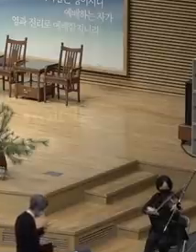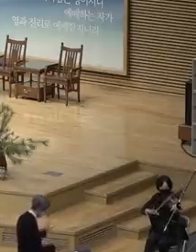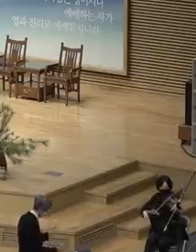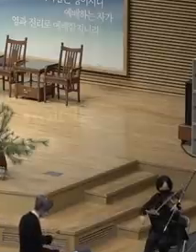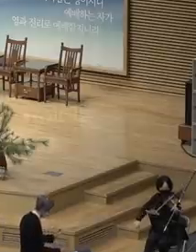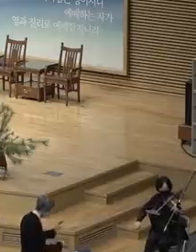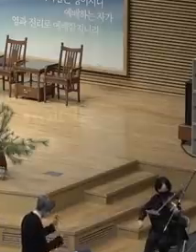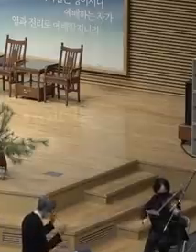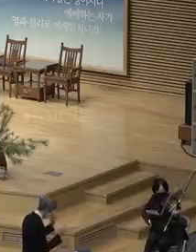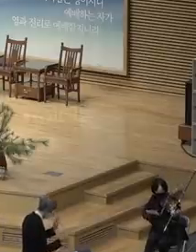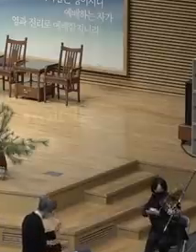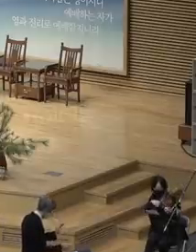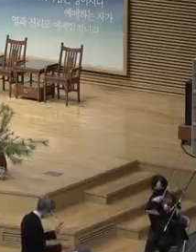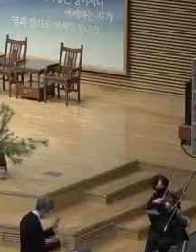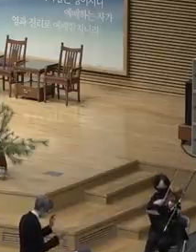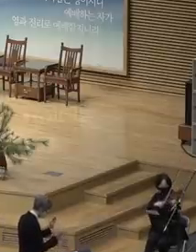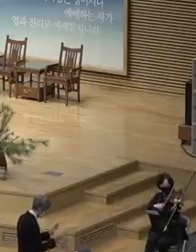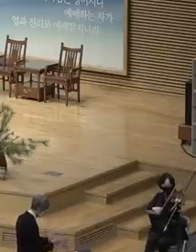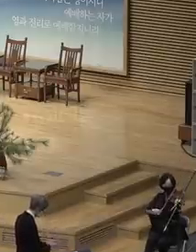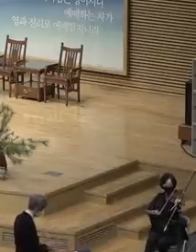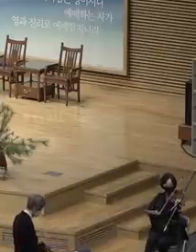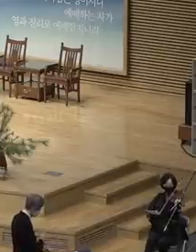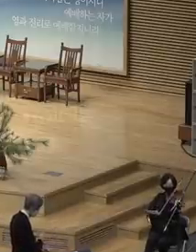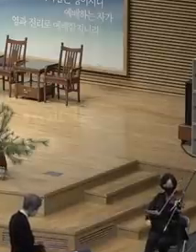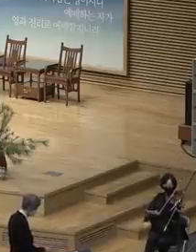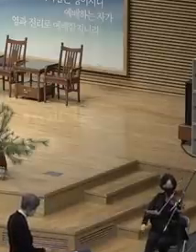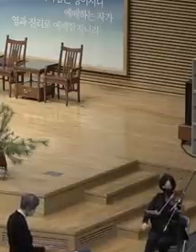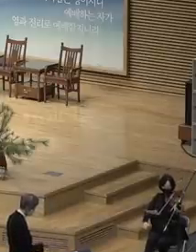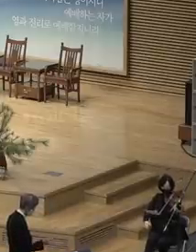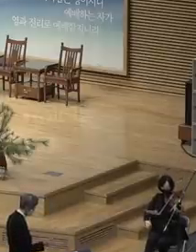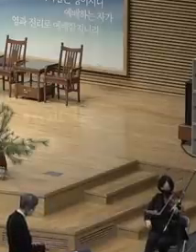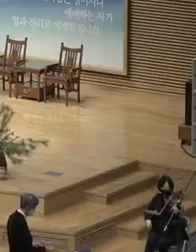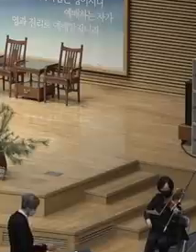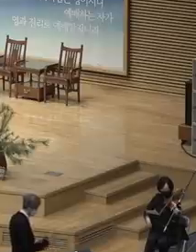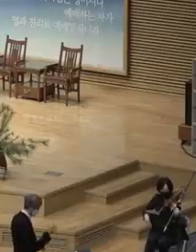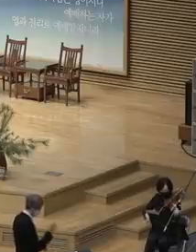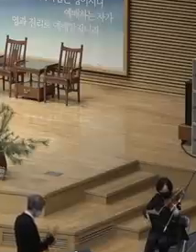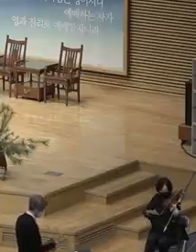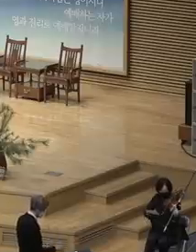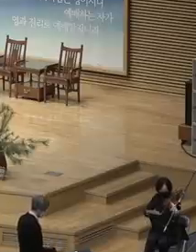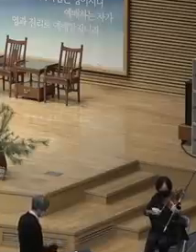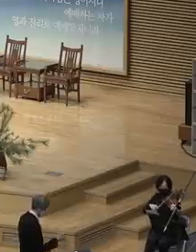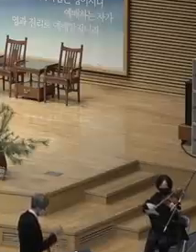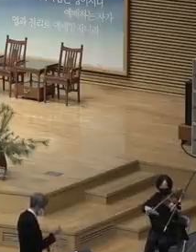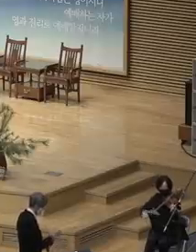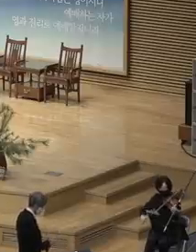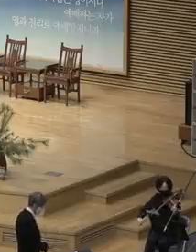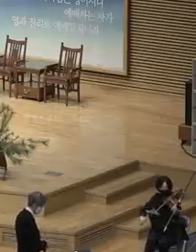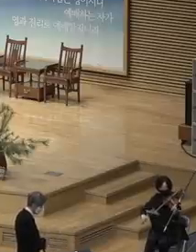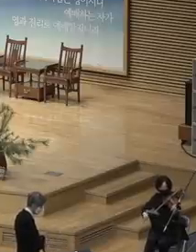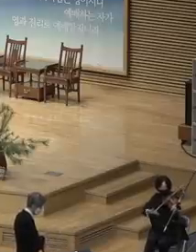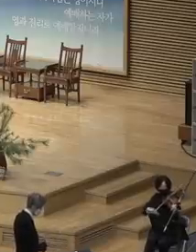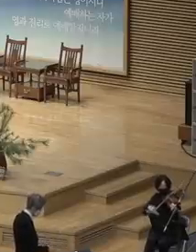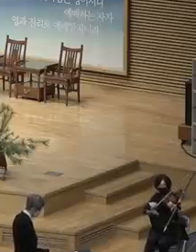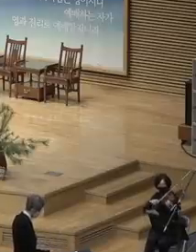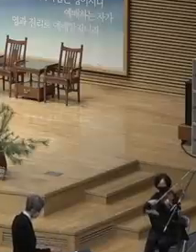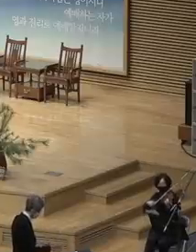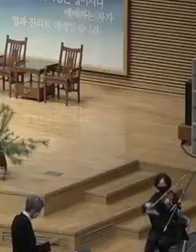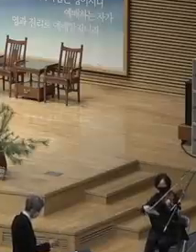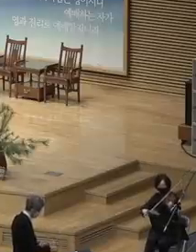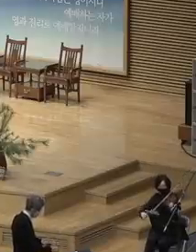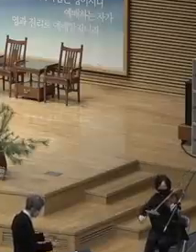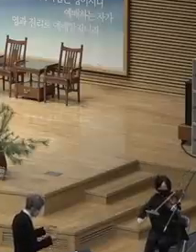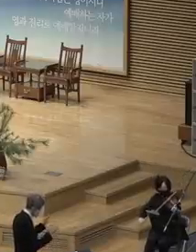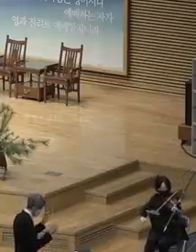여시고 놀라운 승리의 삶을 향하여 우리가 발걸음을 옮기게 하시고 시작하였으니